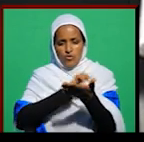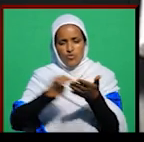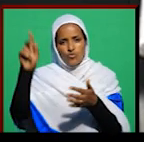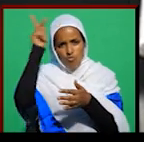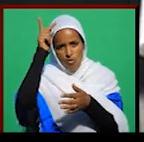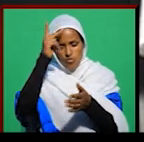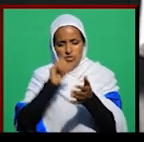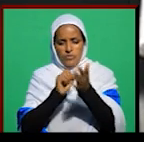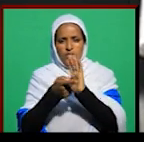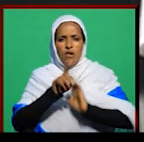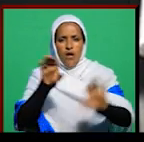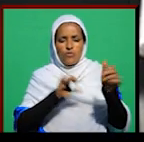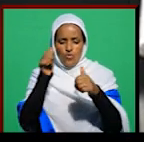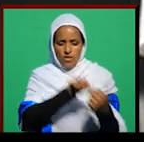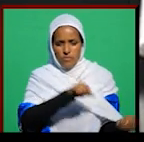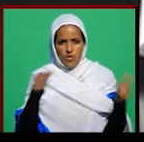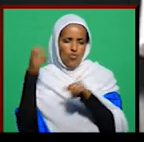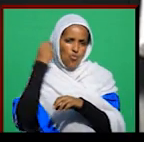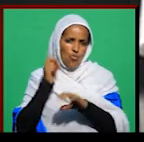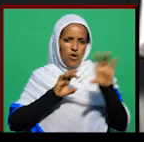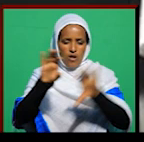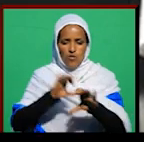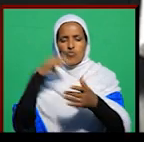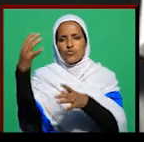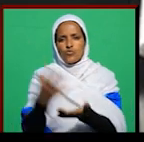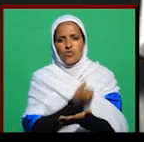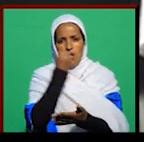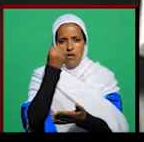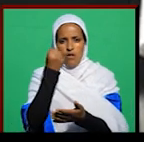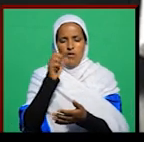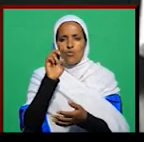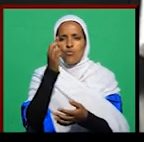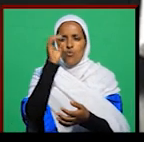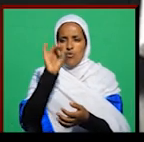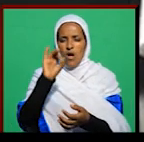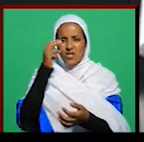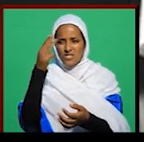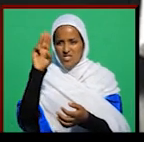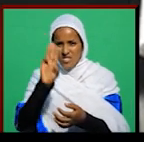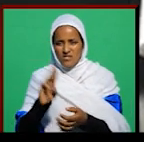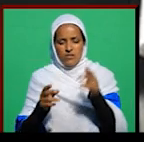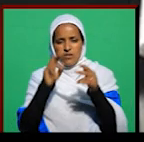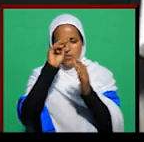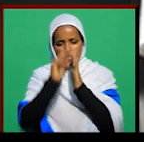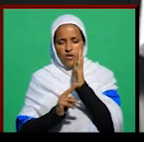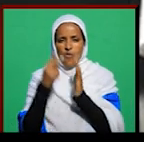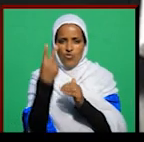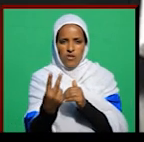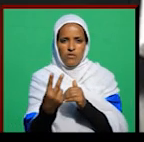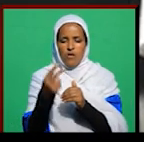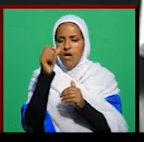ጳውሎስ ግዝረትን ምሳሌ አድርጎ ጥምቀትን ደግሞ ወርቅ አድርጎ ወስዶታል። ቆላሲስ